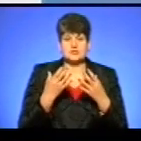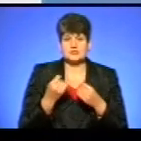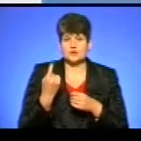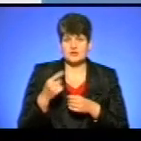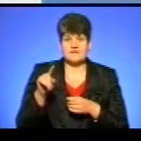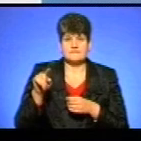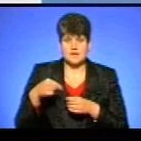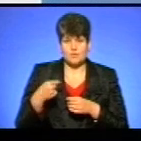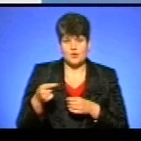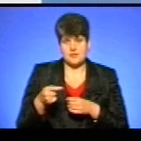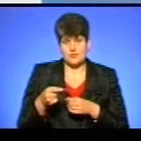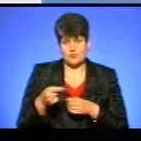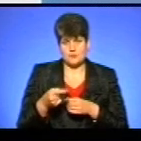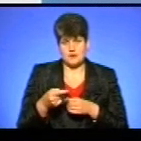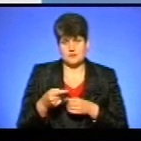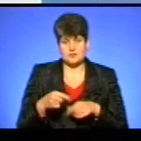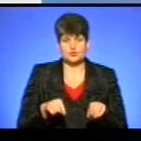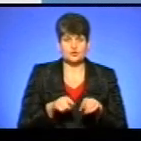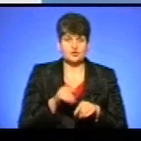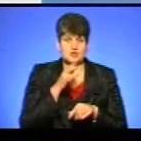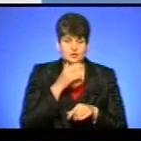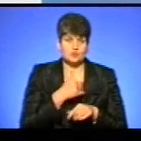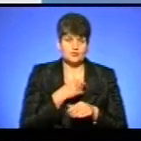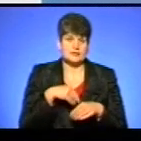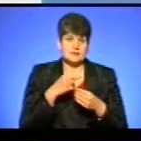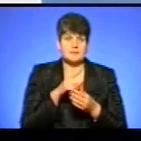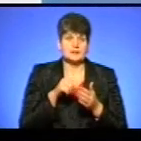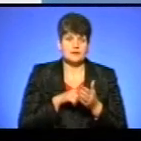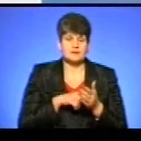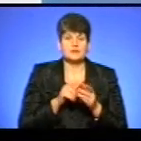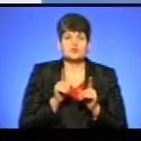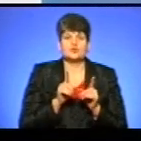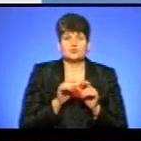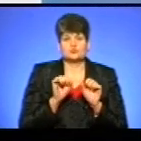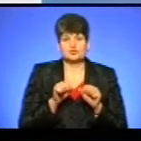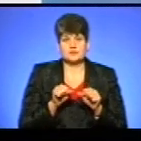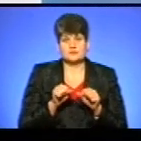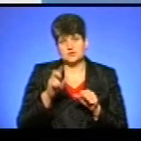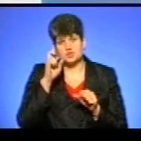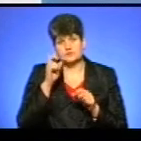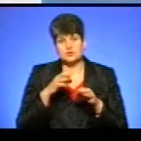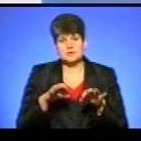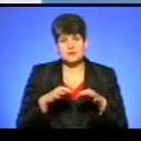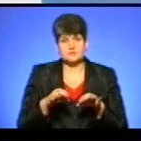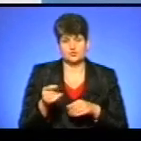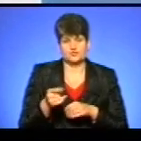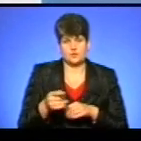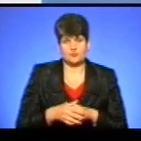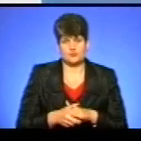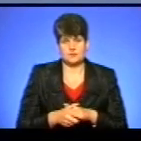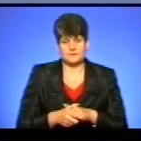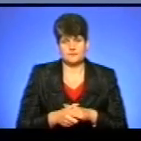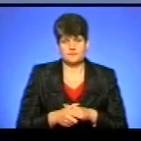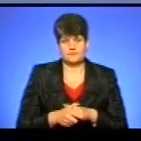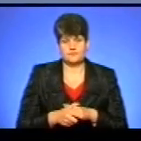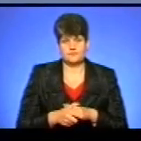вимога тернополян. І також одночасно хочу поставити питання щодо можливості комунального транспорту в Тернополі.